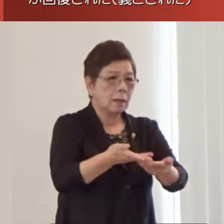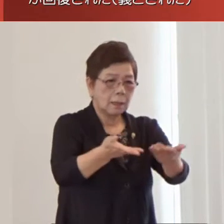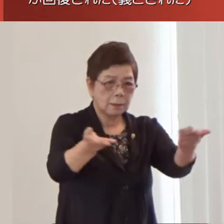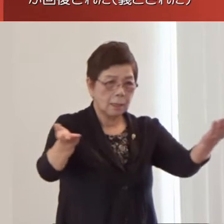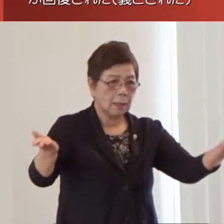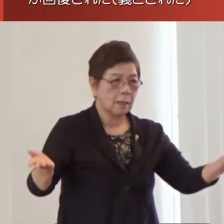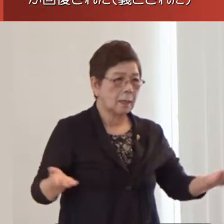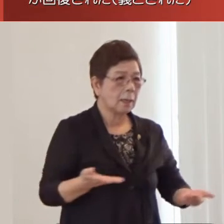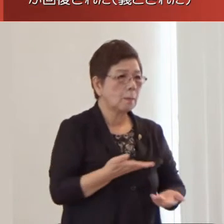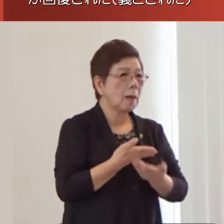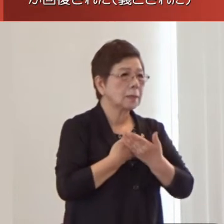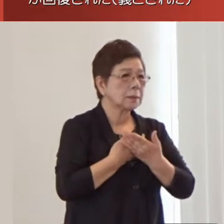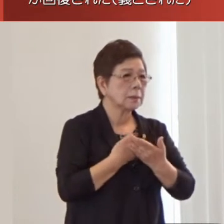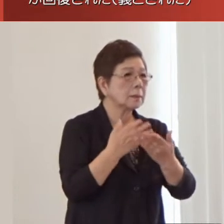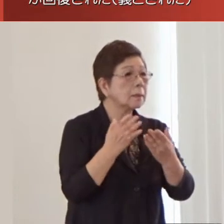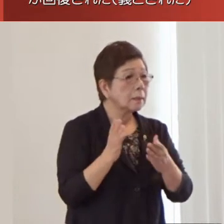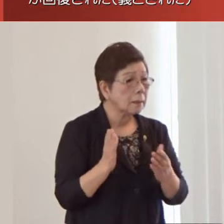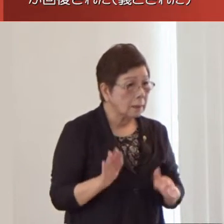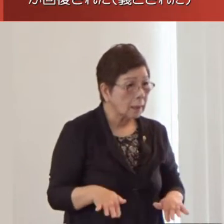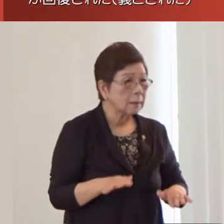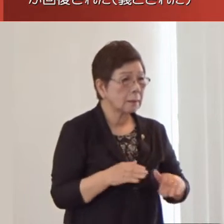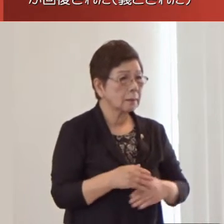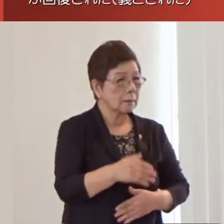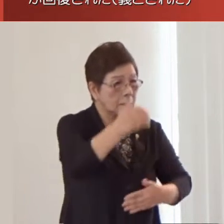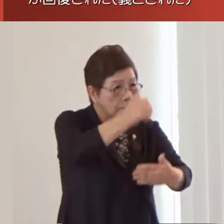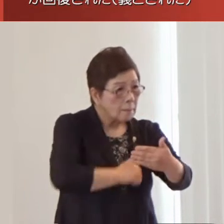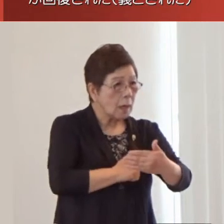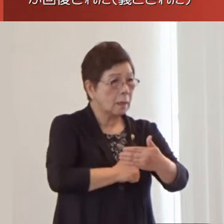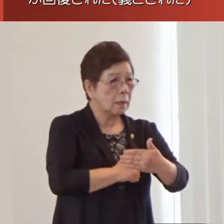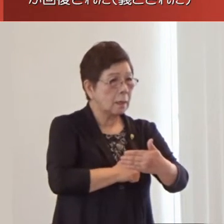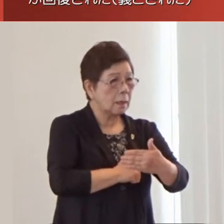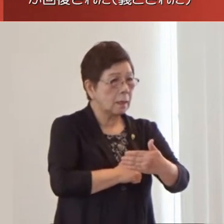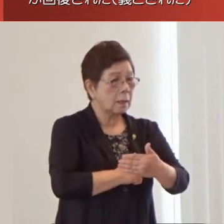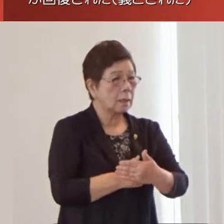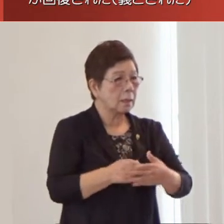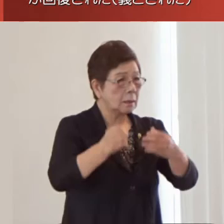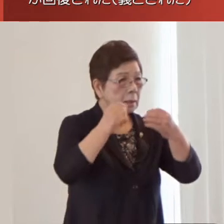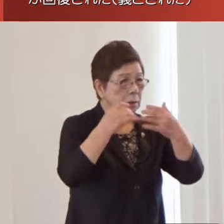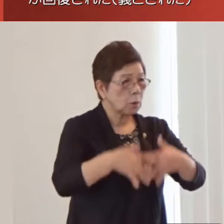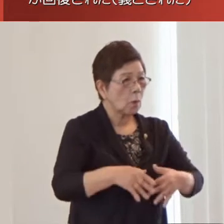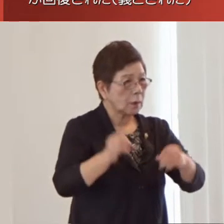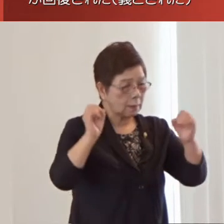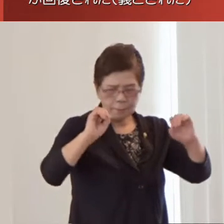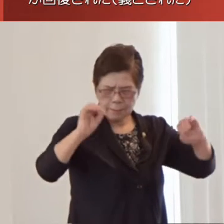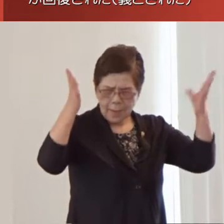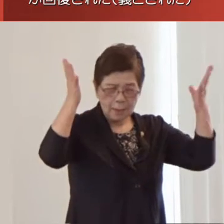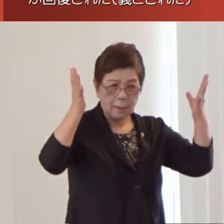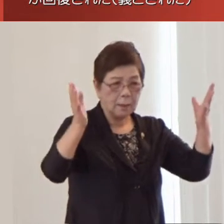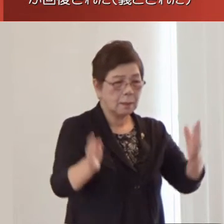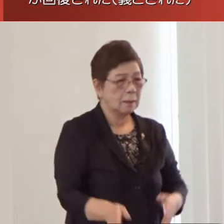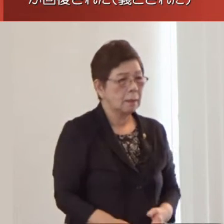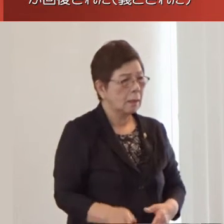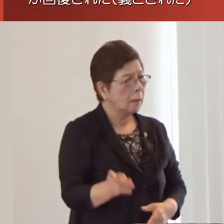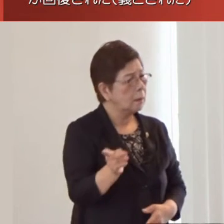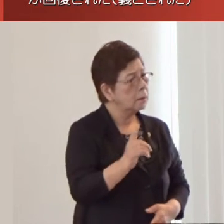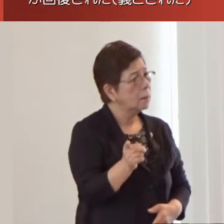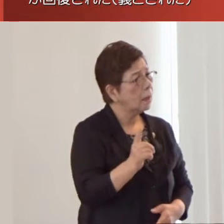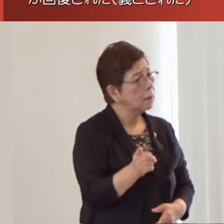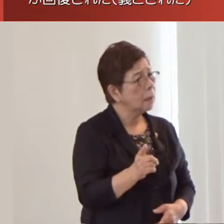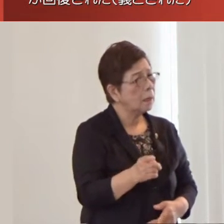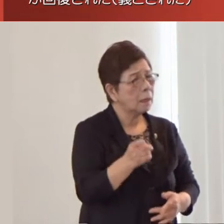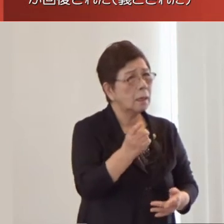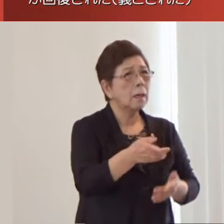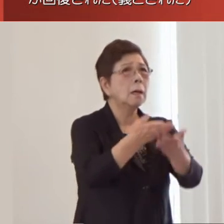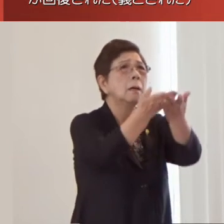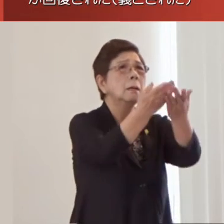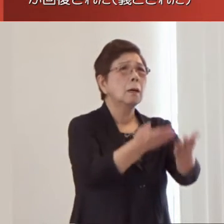この一方的な恵みにより、わざわざ無償でと書いてありますから、どれだけの富を積もうとも